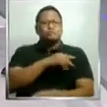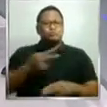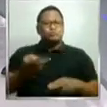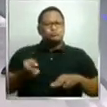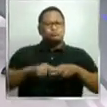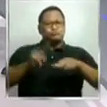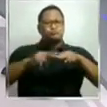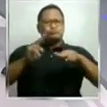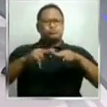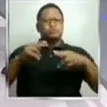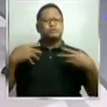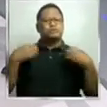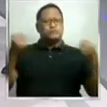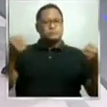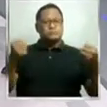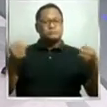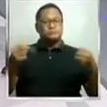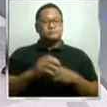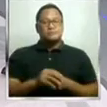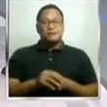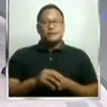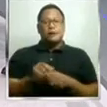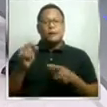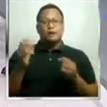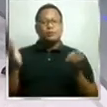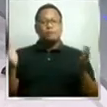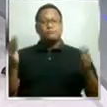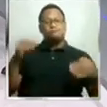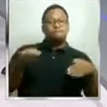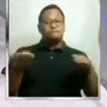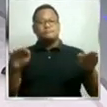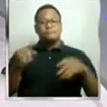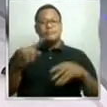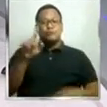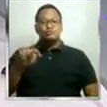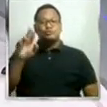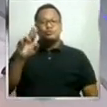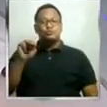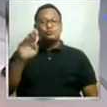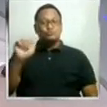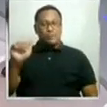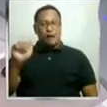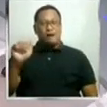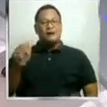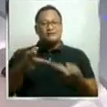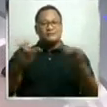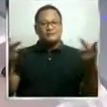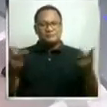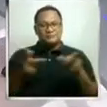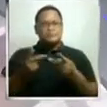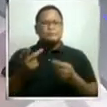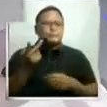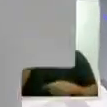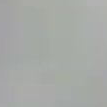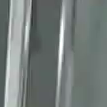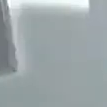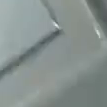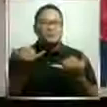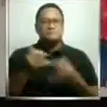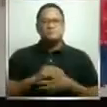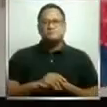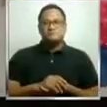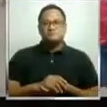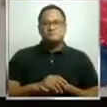ng resistensya. Yan po ang pagzuzumba sa isang isolation facility. Silipin po natin yan sa pagtutok ni Ian